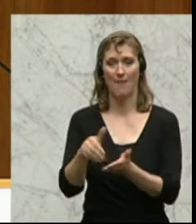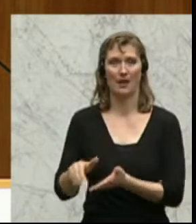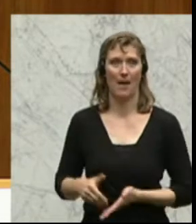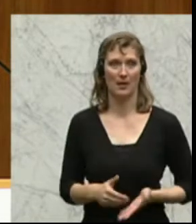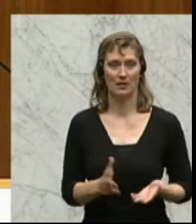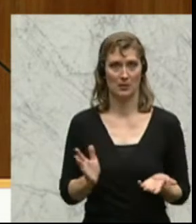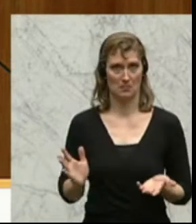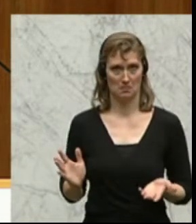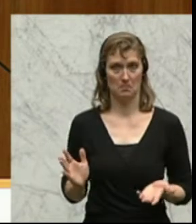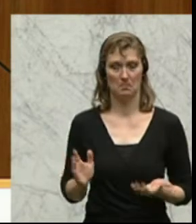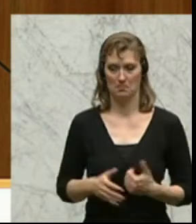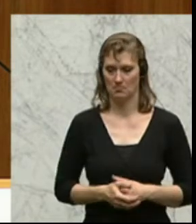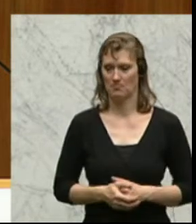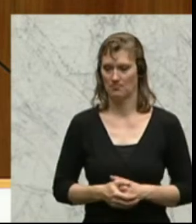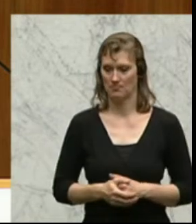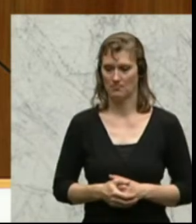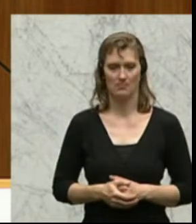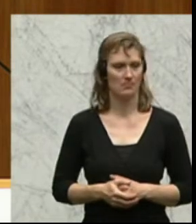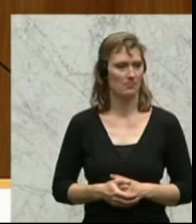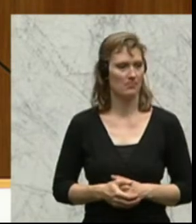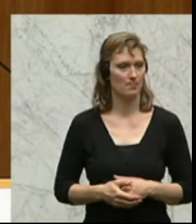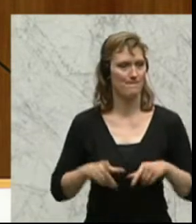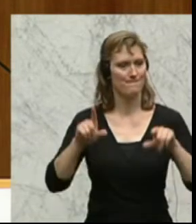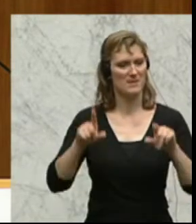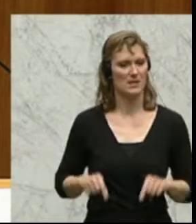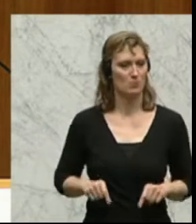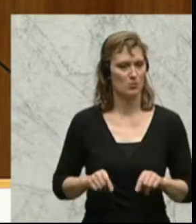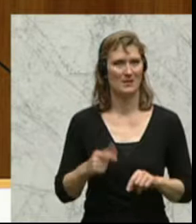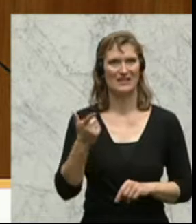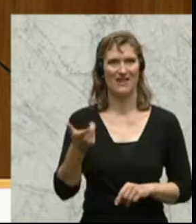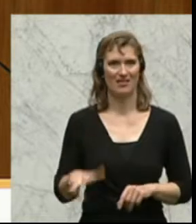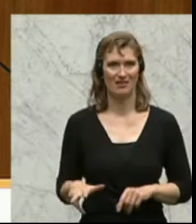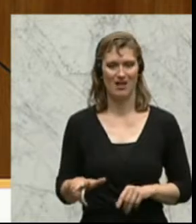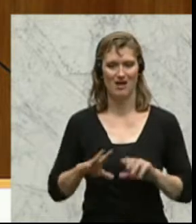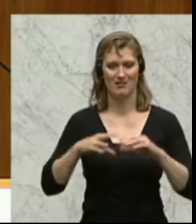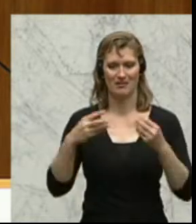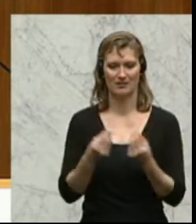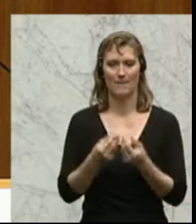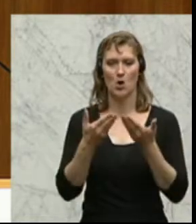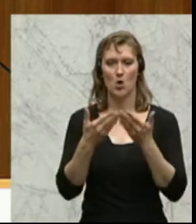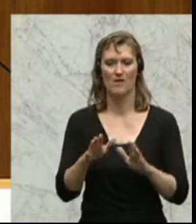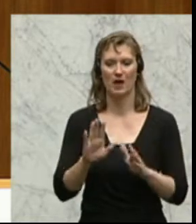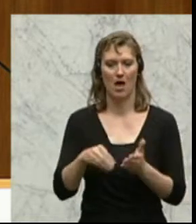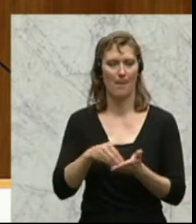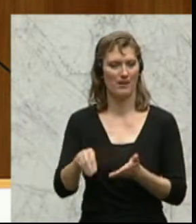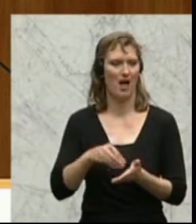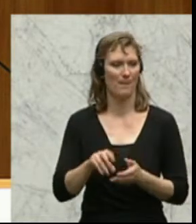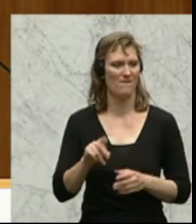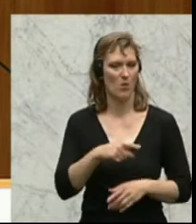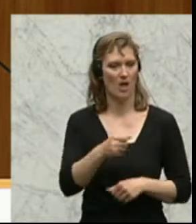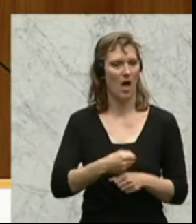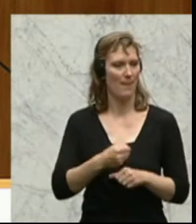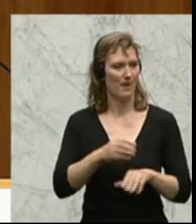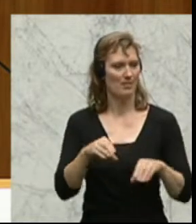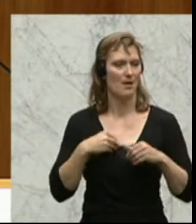Das heißt aber, dass mindestens 2/3 der gesamten öffentlichen Abgaben von den Arbeitnehmern bezahlt